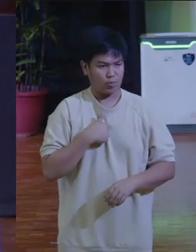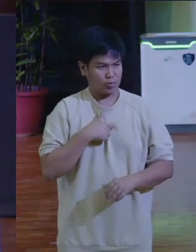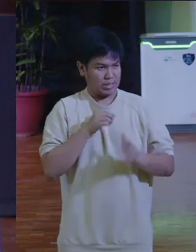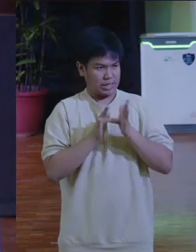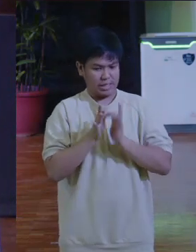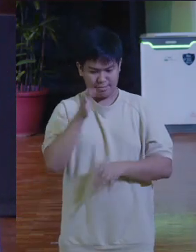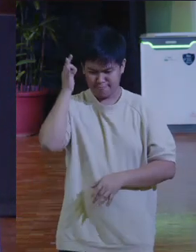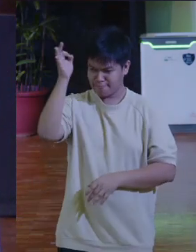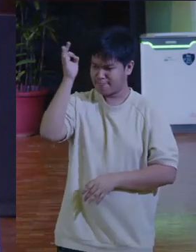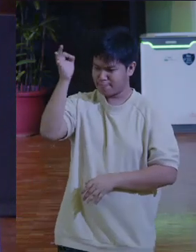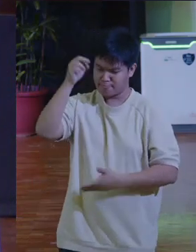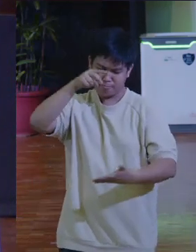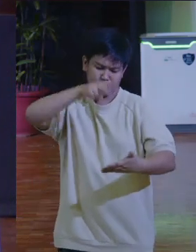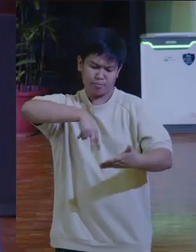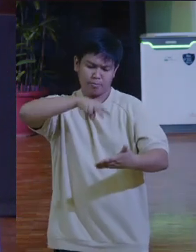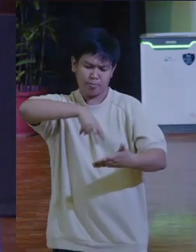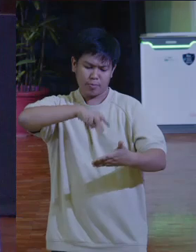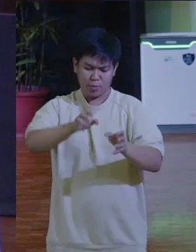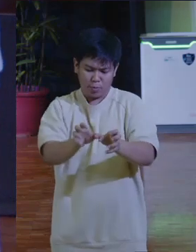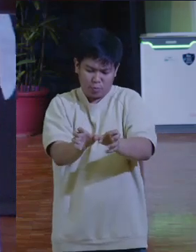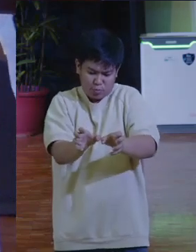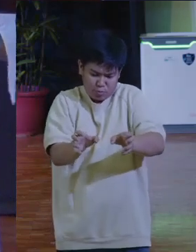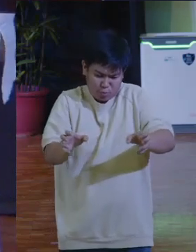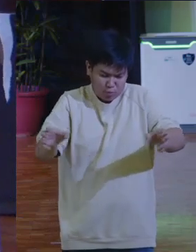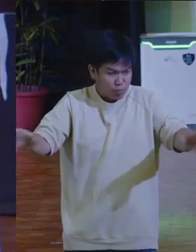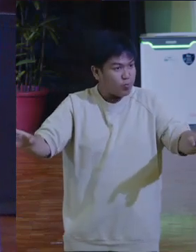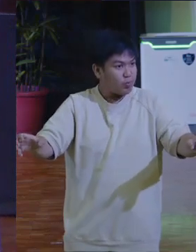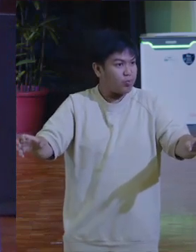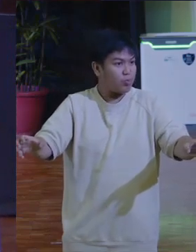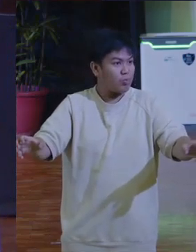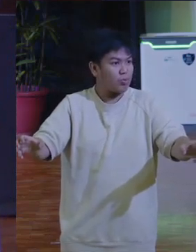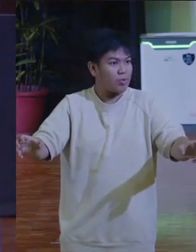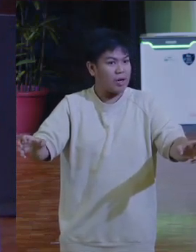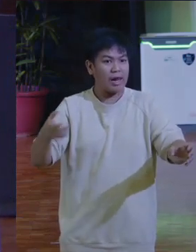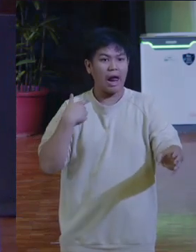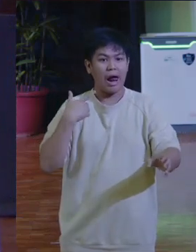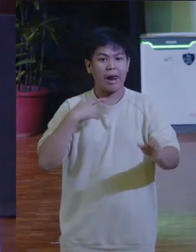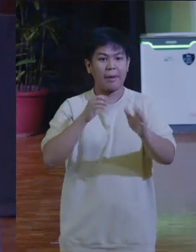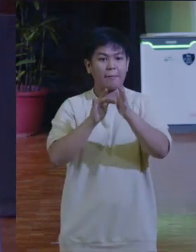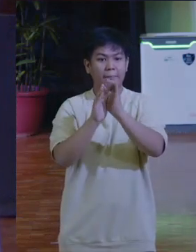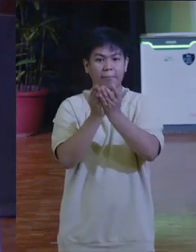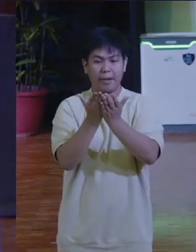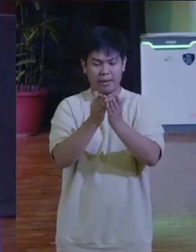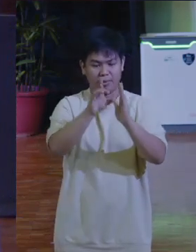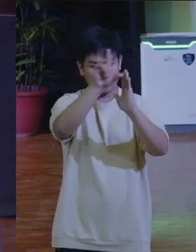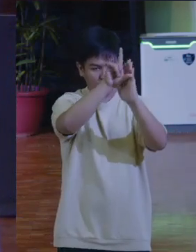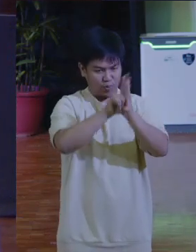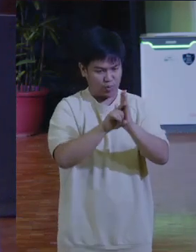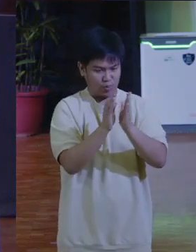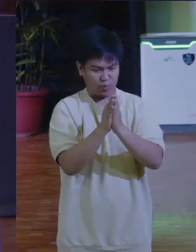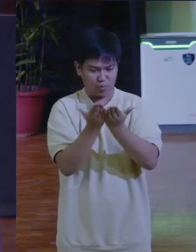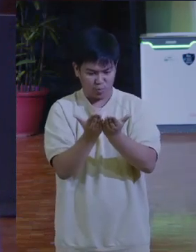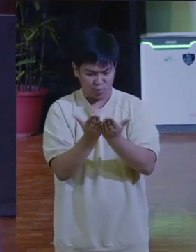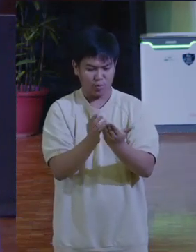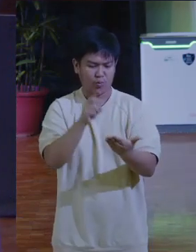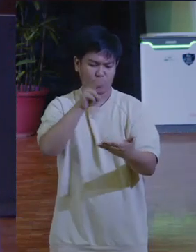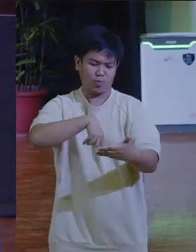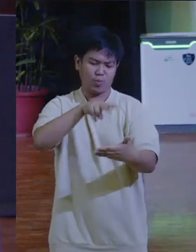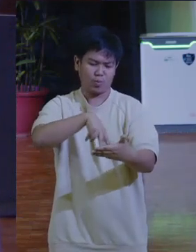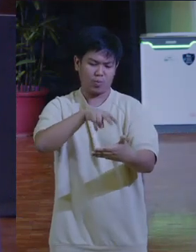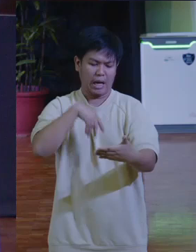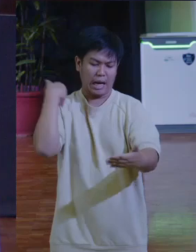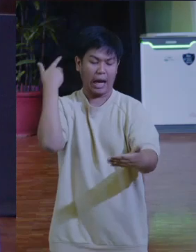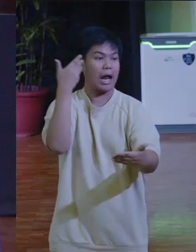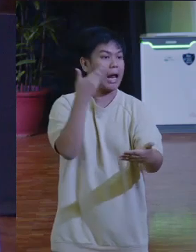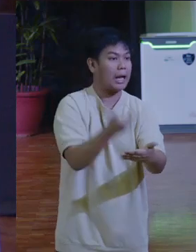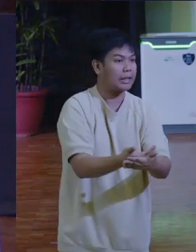of the Sabbath worship services, parang ganito, nagkaroon sila ng pagbasa mula sa batas, pagbasa mula sa mga propeta. At pagdating dun